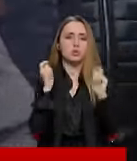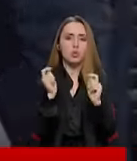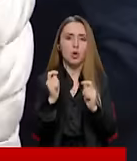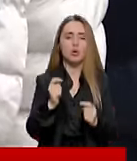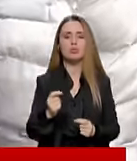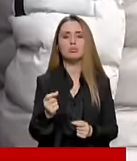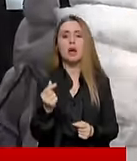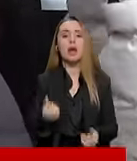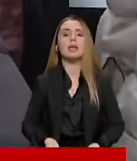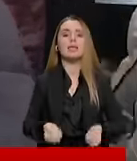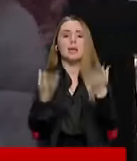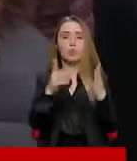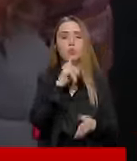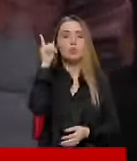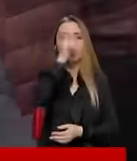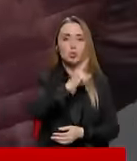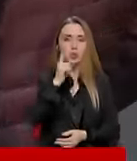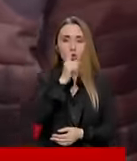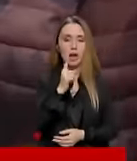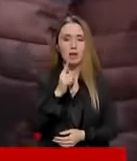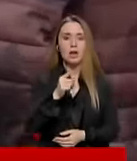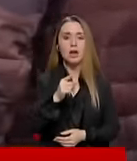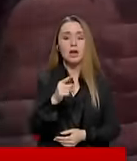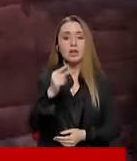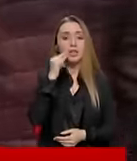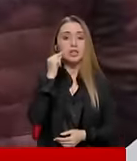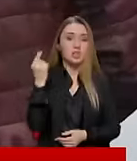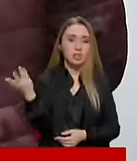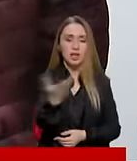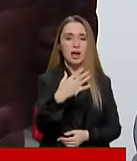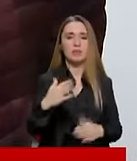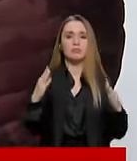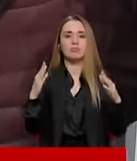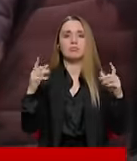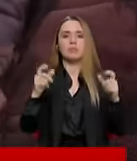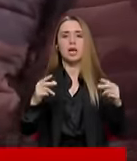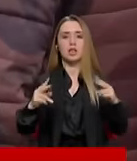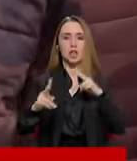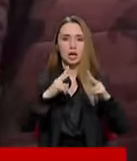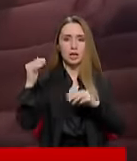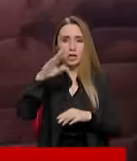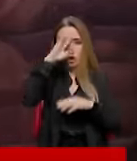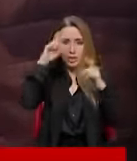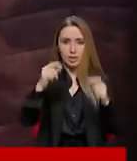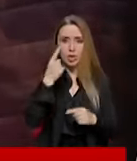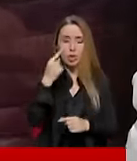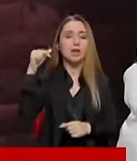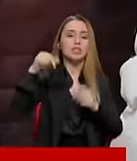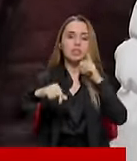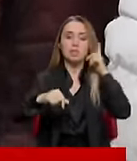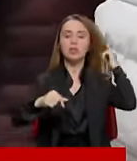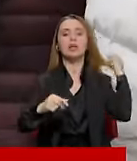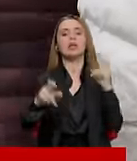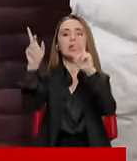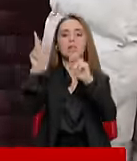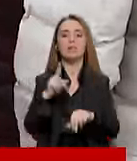bütçeler yetmiyor İşte bu yüzden birçok kişi Kent lokantalarını tercih ediyor İstanbul'da ve şu anda